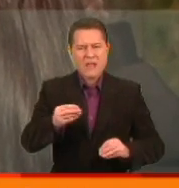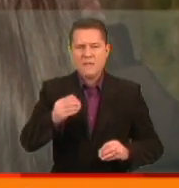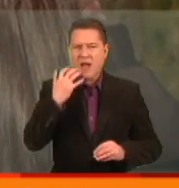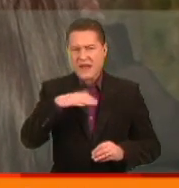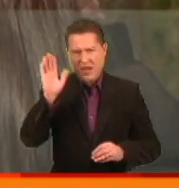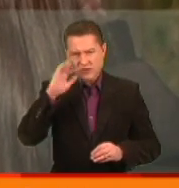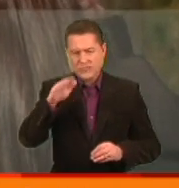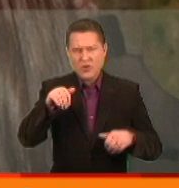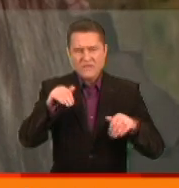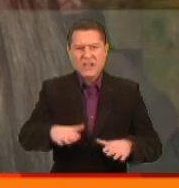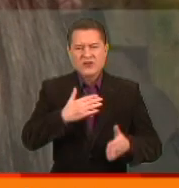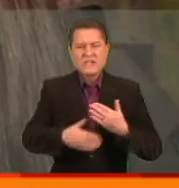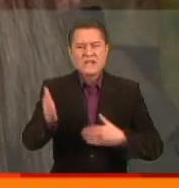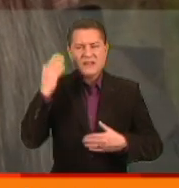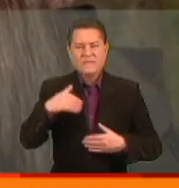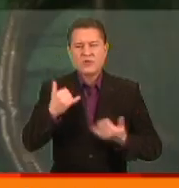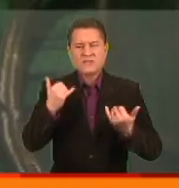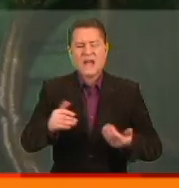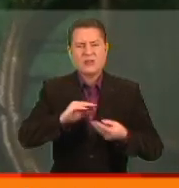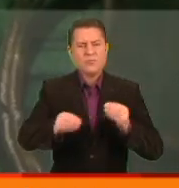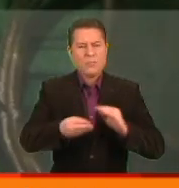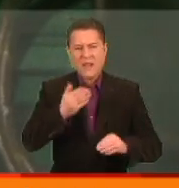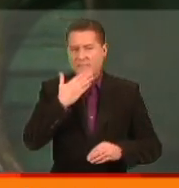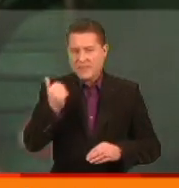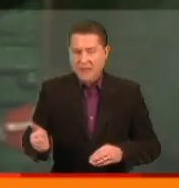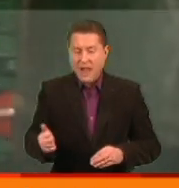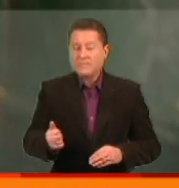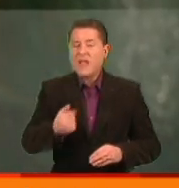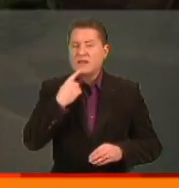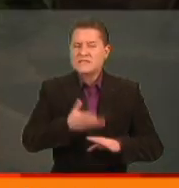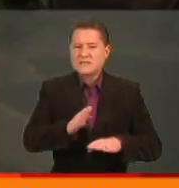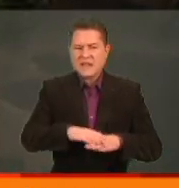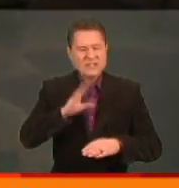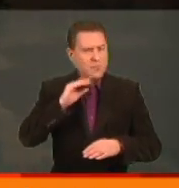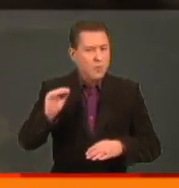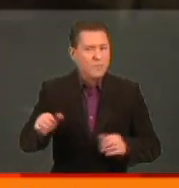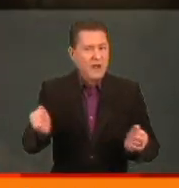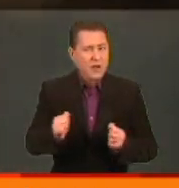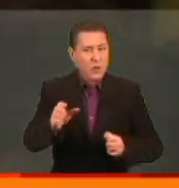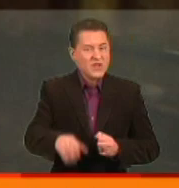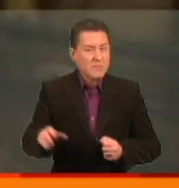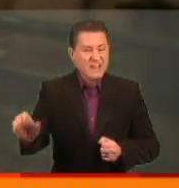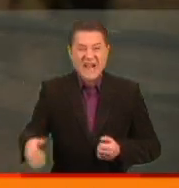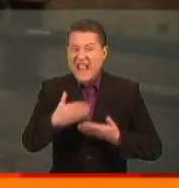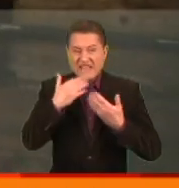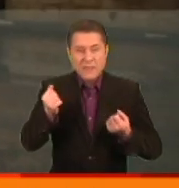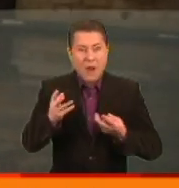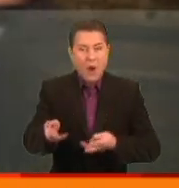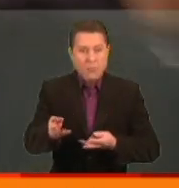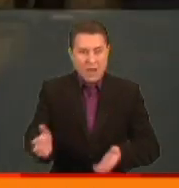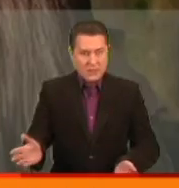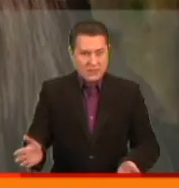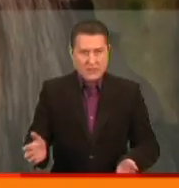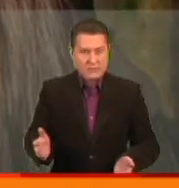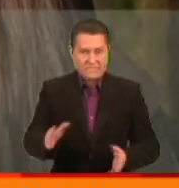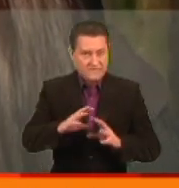їх вирішили вже давно, зараз проблем нема. Складнощів, попри холодні батареї, нема із опаленням, вважає